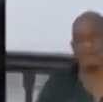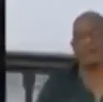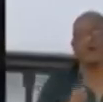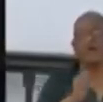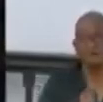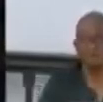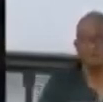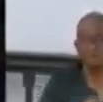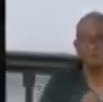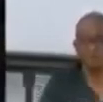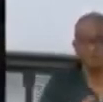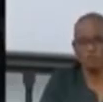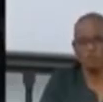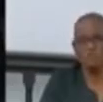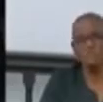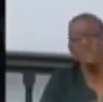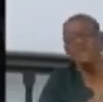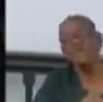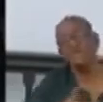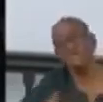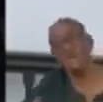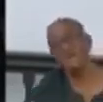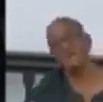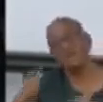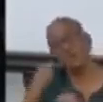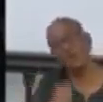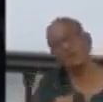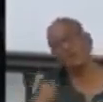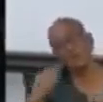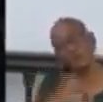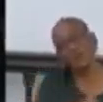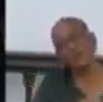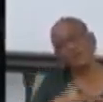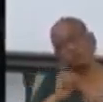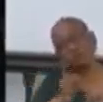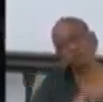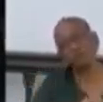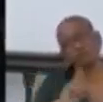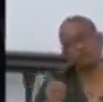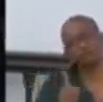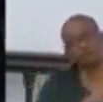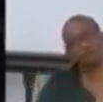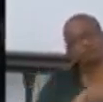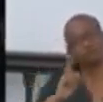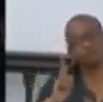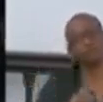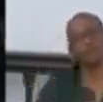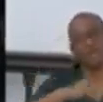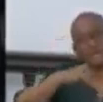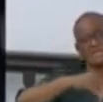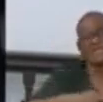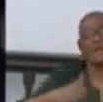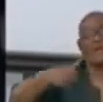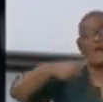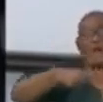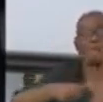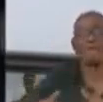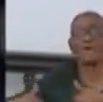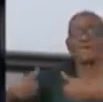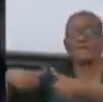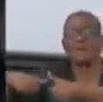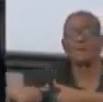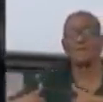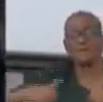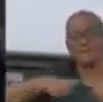In a verprekti taki di presidenti Chandrika Prasad Santokhi be abi atap 1 Oktober a fes bijos of kondre,